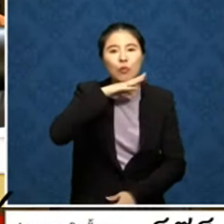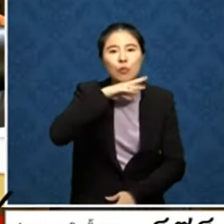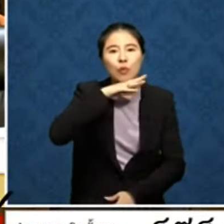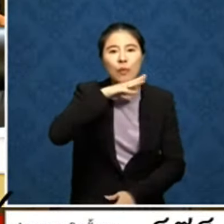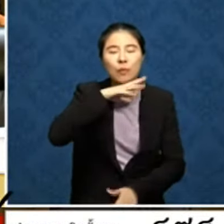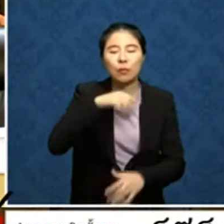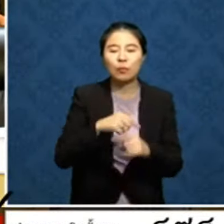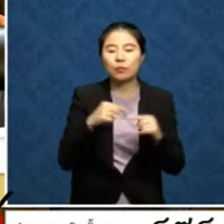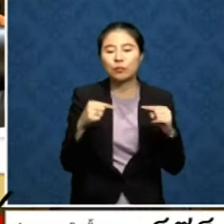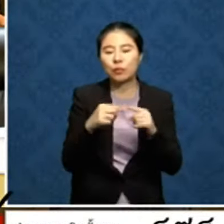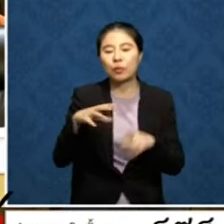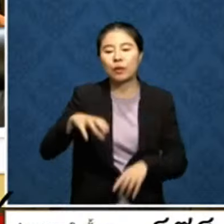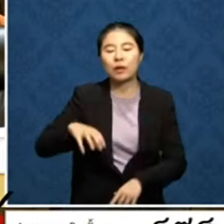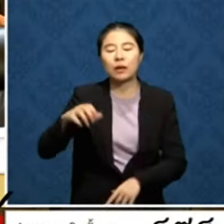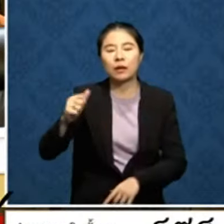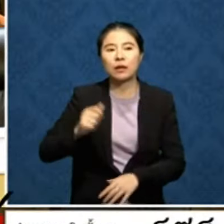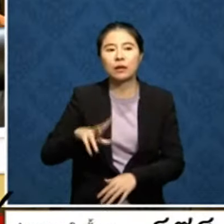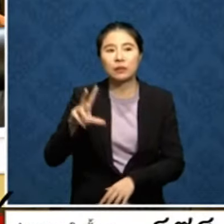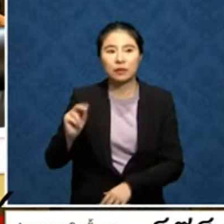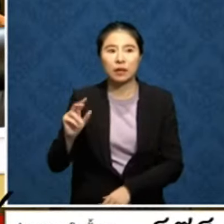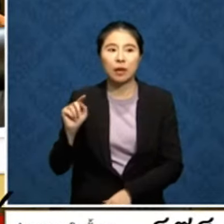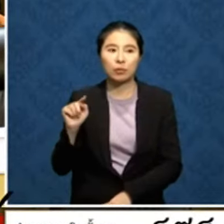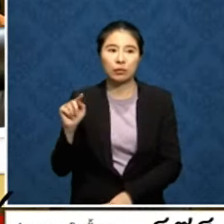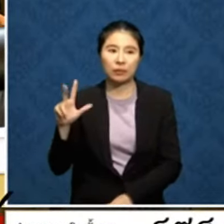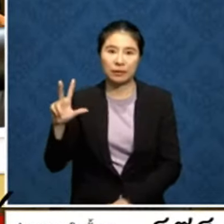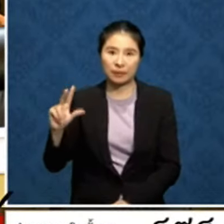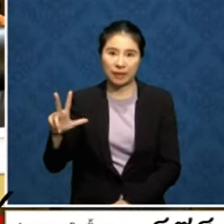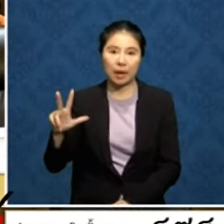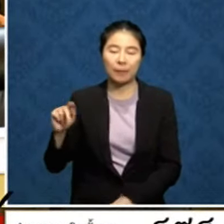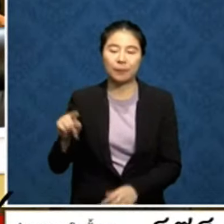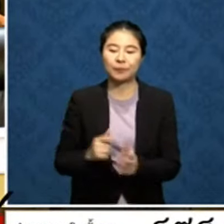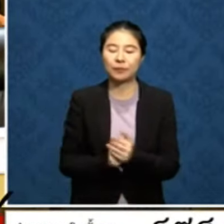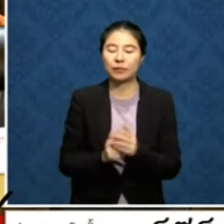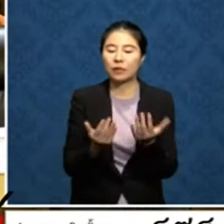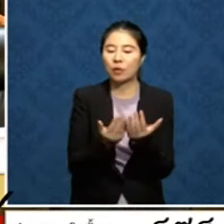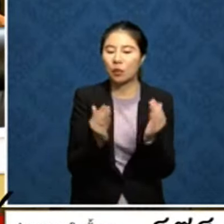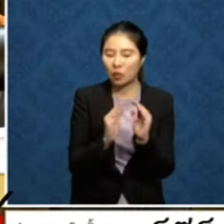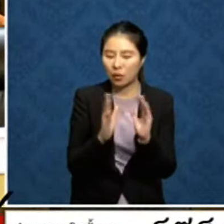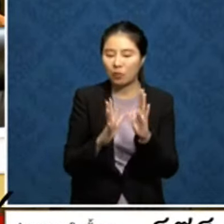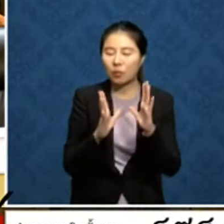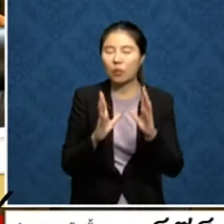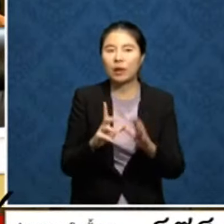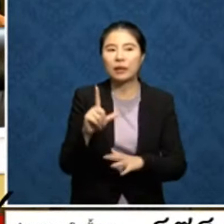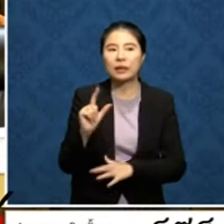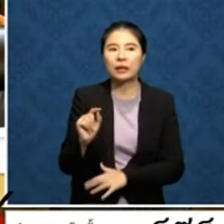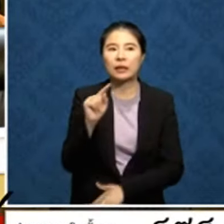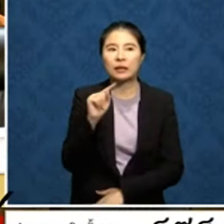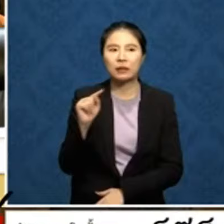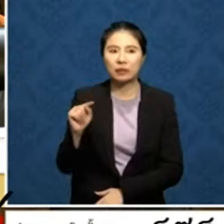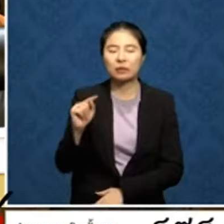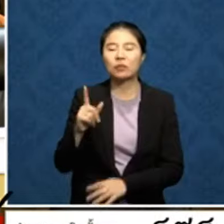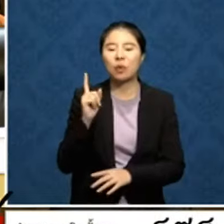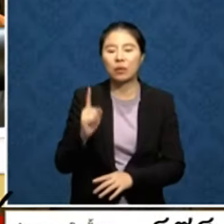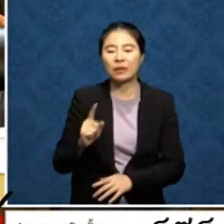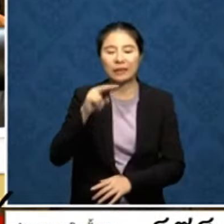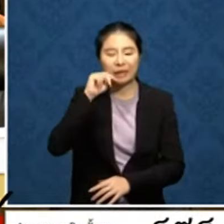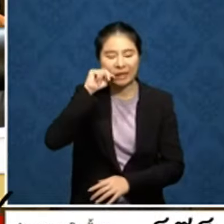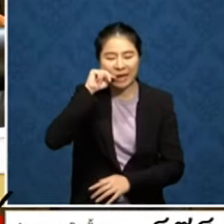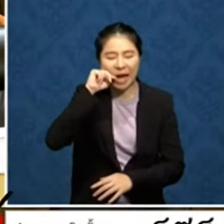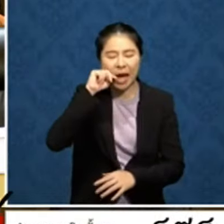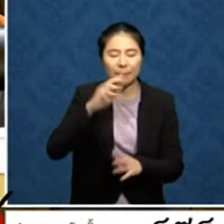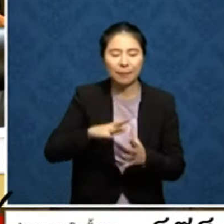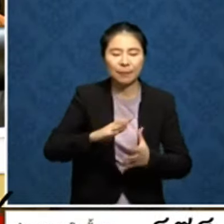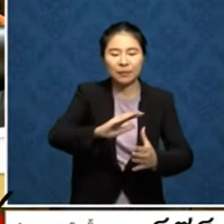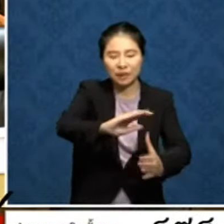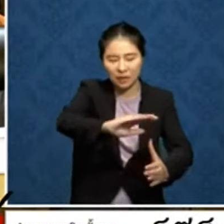เมืองมีแค่ 3.3%ครับส่งผลให้ขั่เรือน 20%ที่ยากจนที่สุดของประเทศกลับต้องซื้อน้ำดื่มบรรทุ